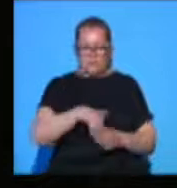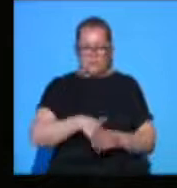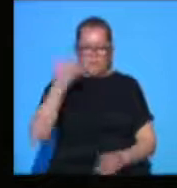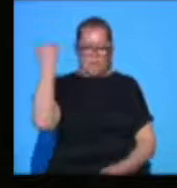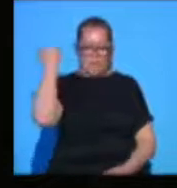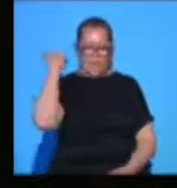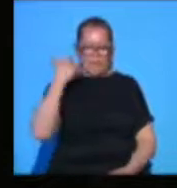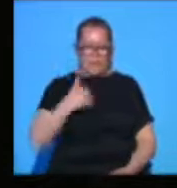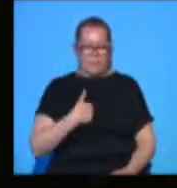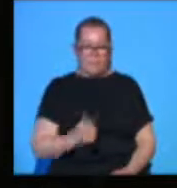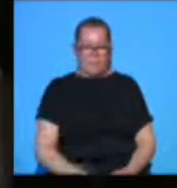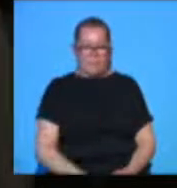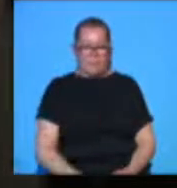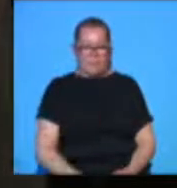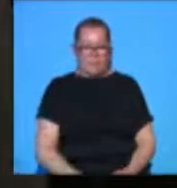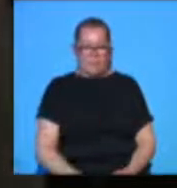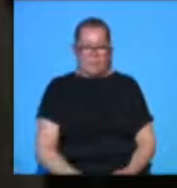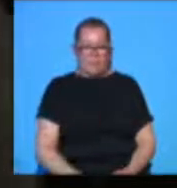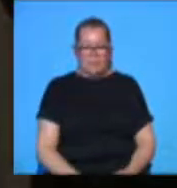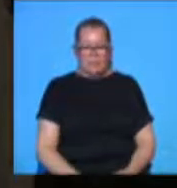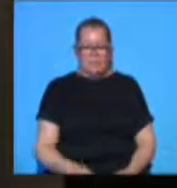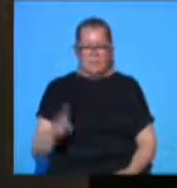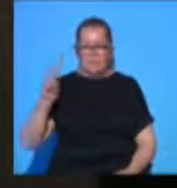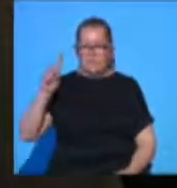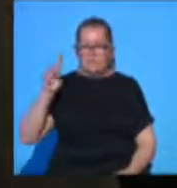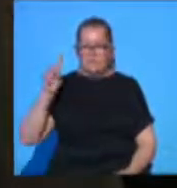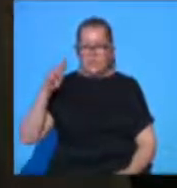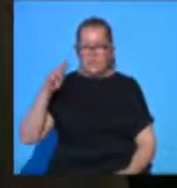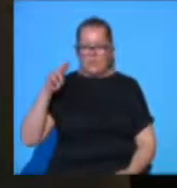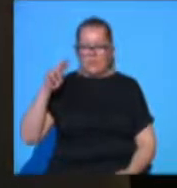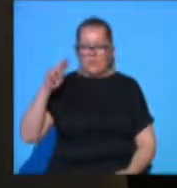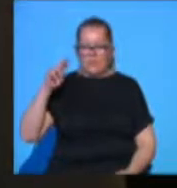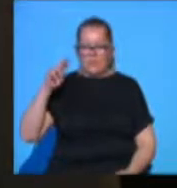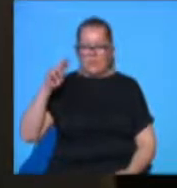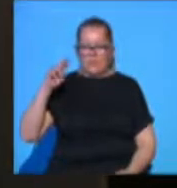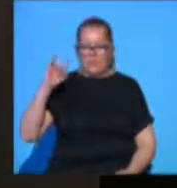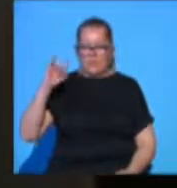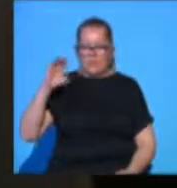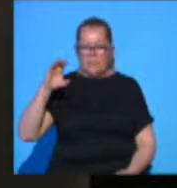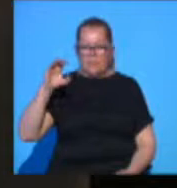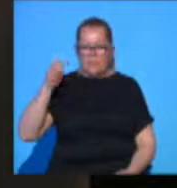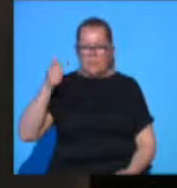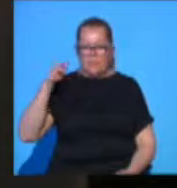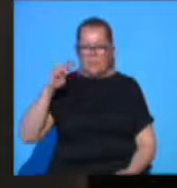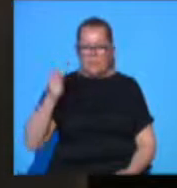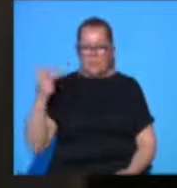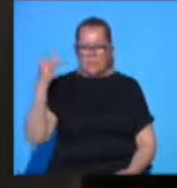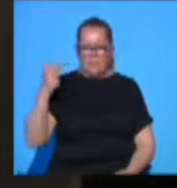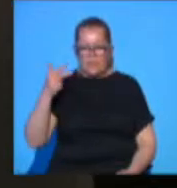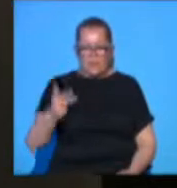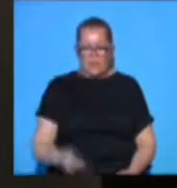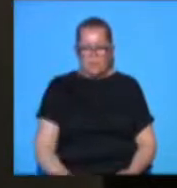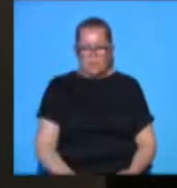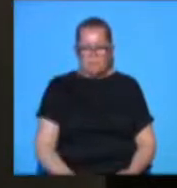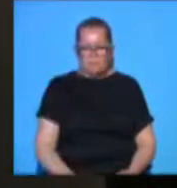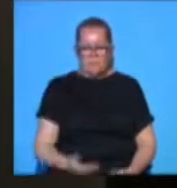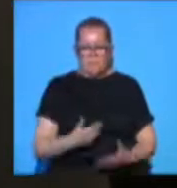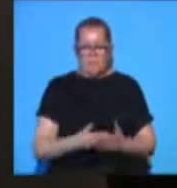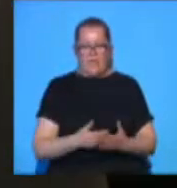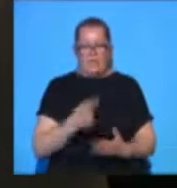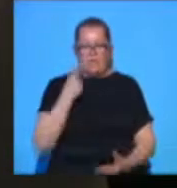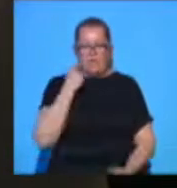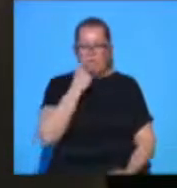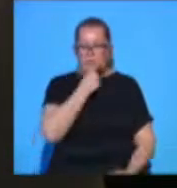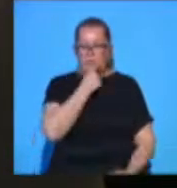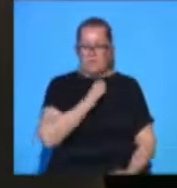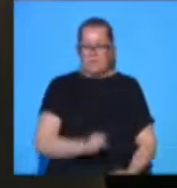meu este o parte din decorul de la Richard al III-lea în regia lui Laszlo Bocsárdi, o premieră